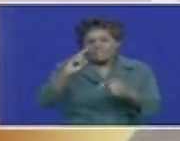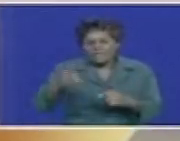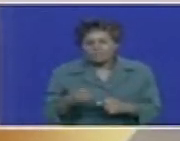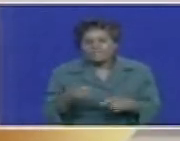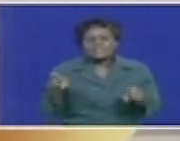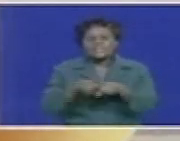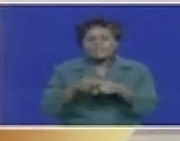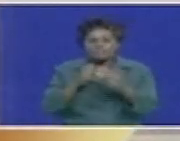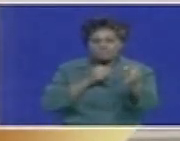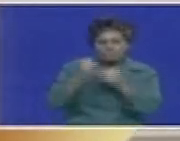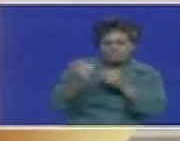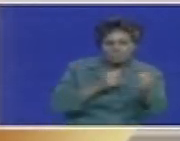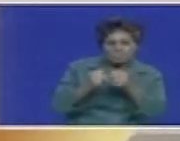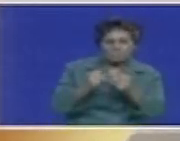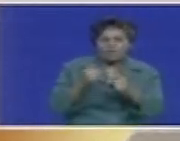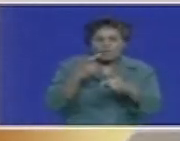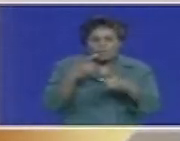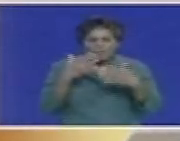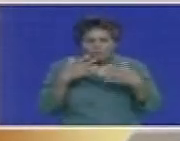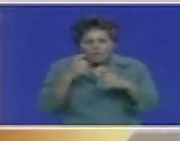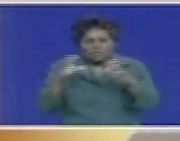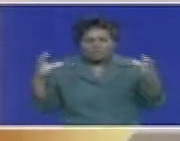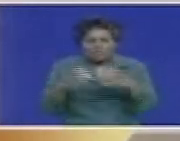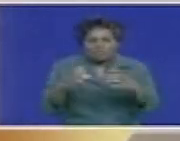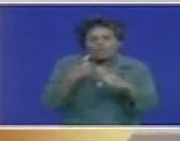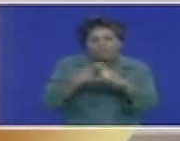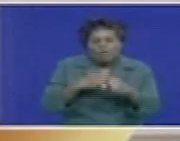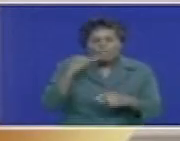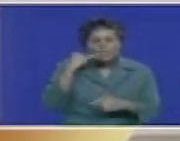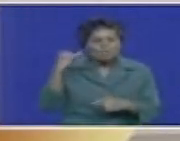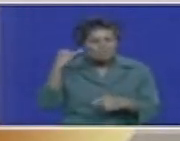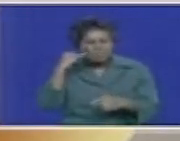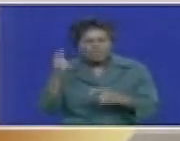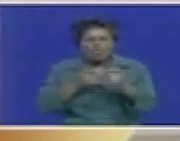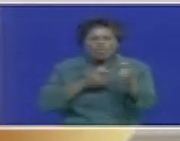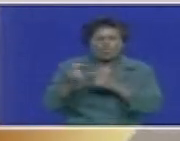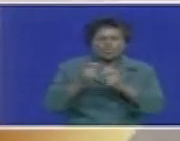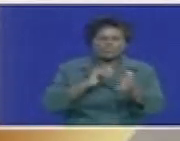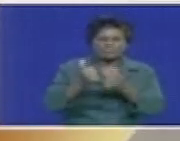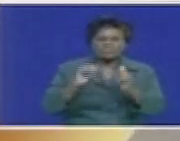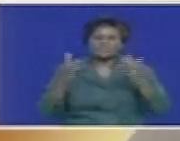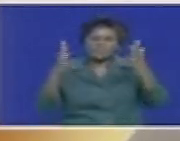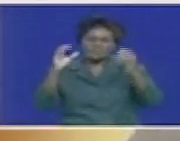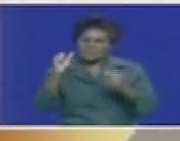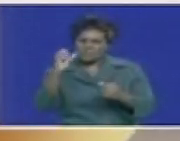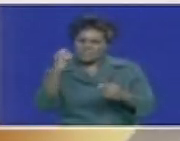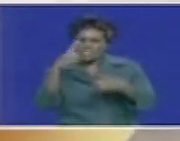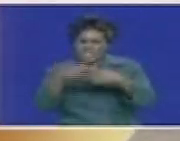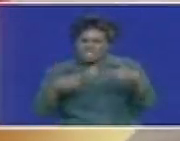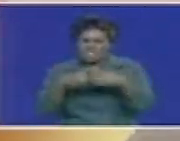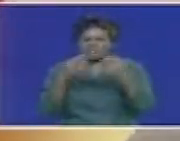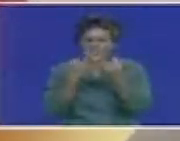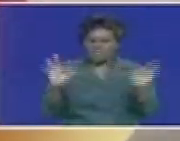Na kwenye ndondi, wanandondi kutoka kwa klabu ya Nakuru walitawala mashindano ya kusherehekea miaka 50 ya uhuru